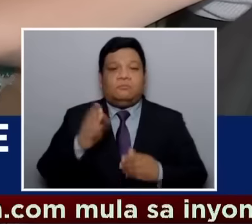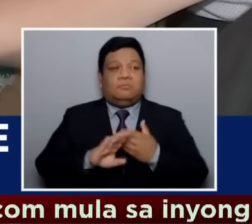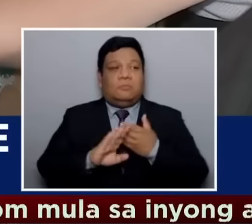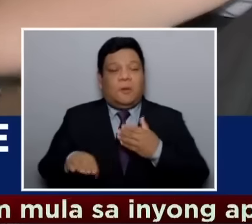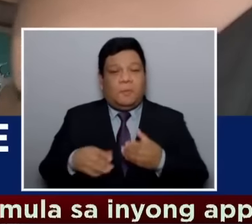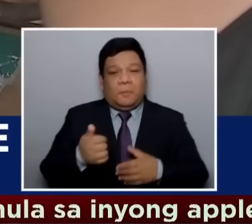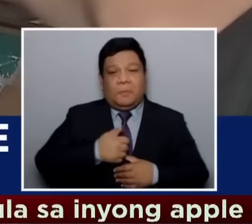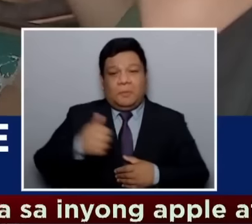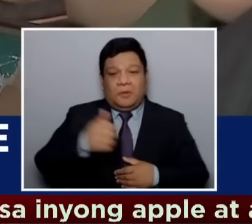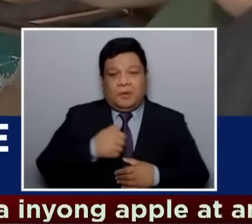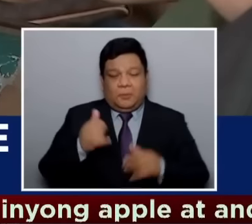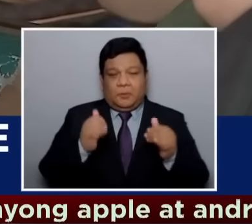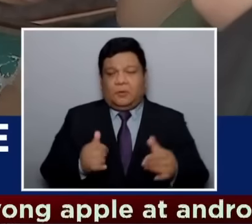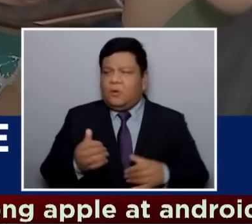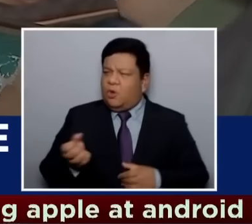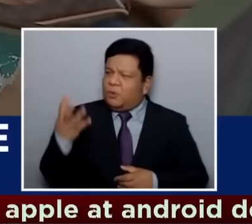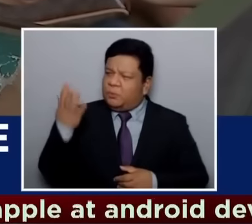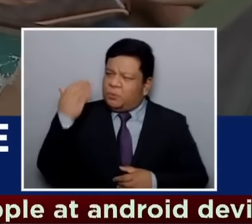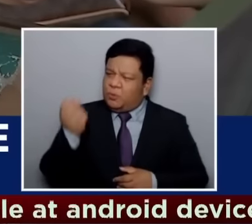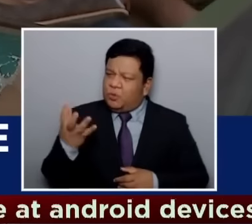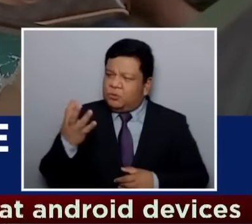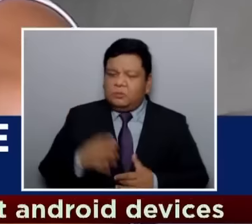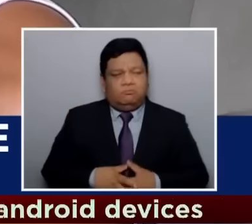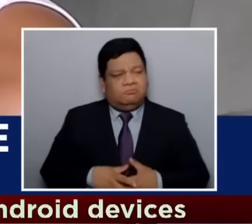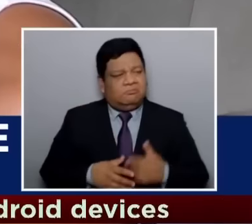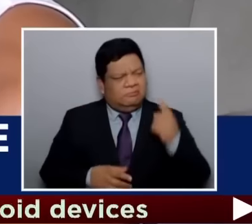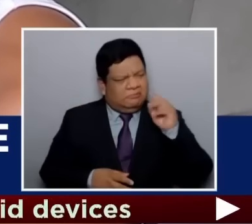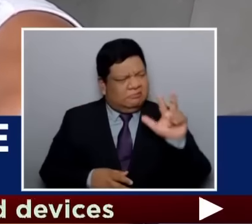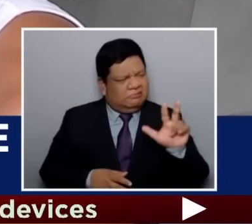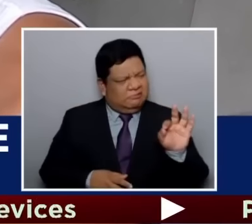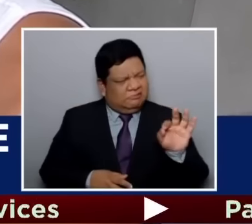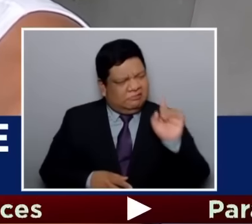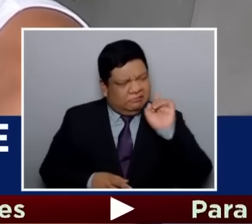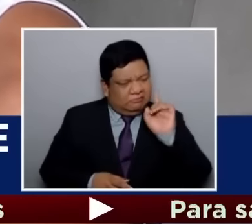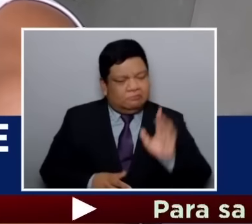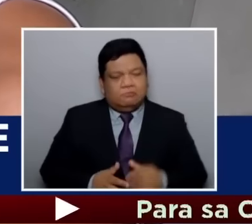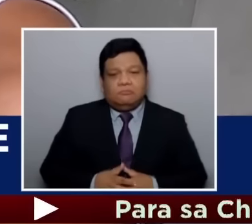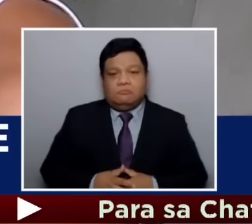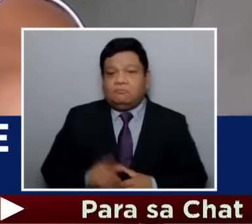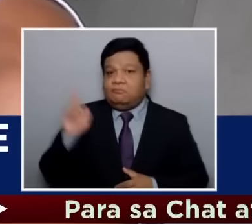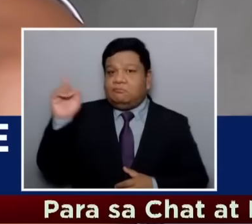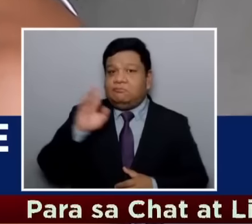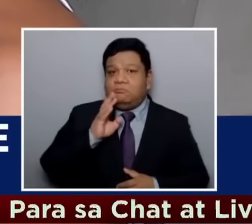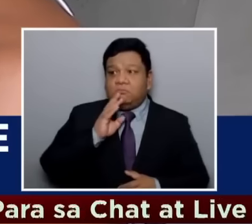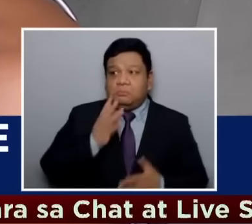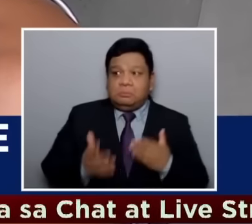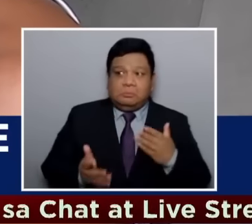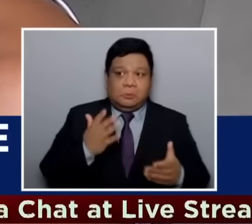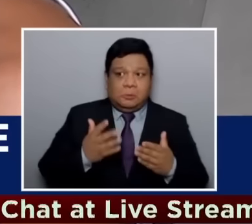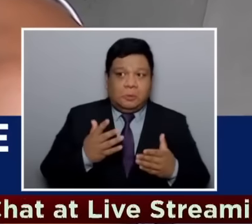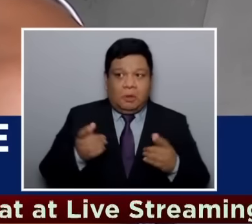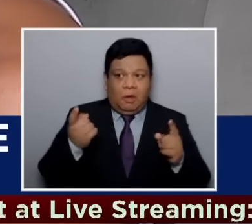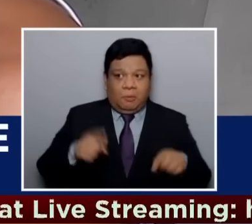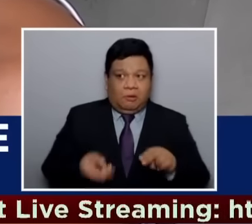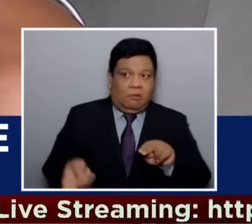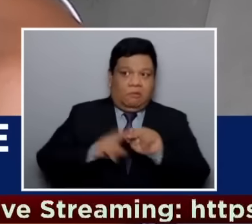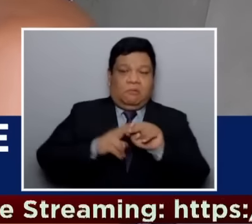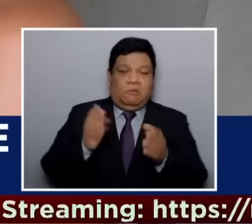bi. O magkano yung dati? 39 ho ata yun. Kaso baka mamaya biglayin nila eh. Eh, taas na naman nila